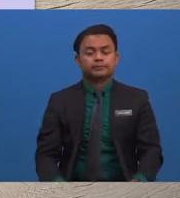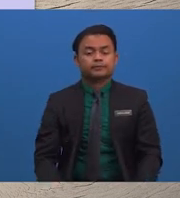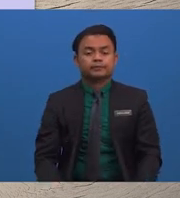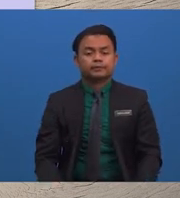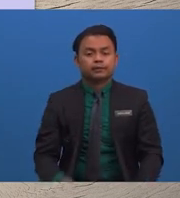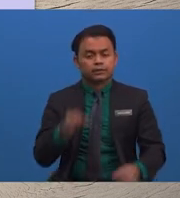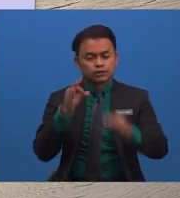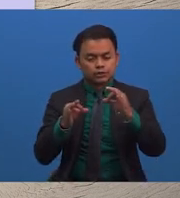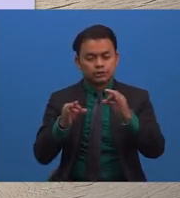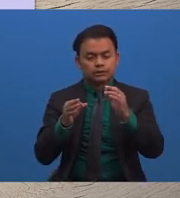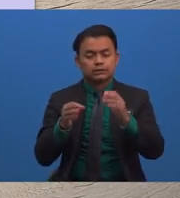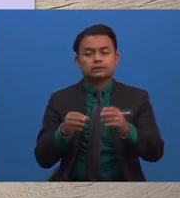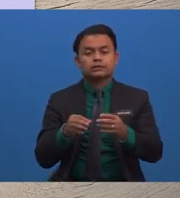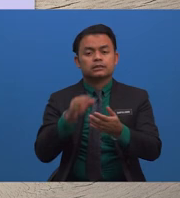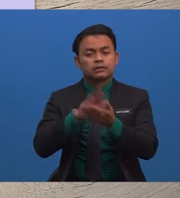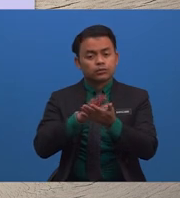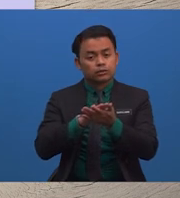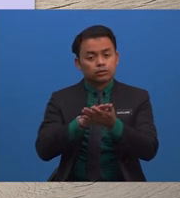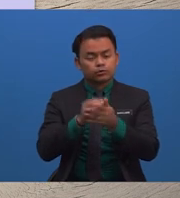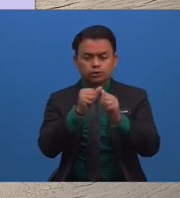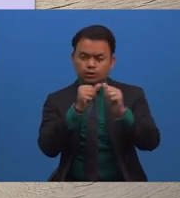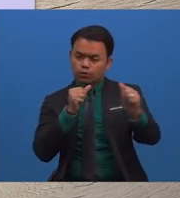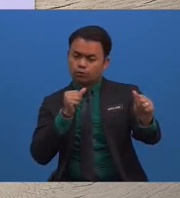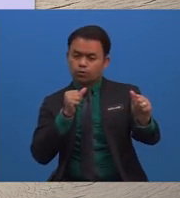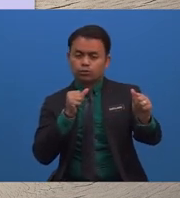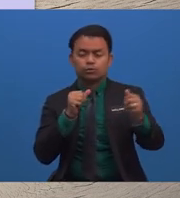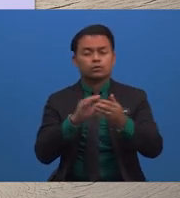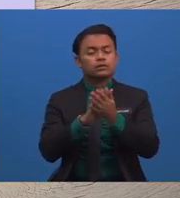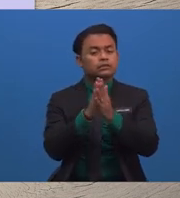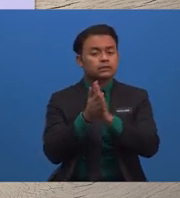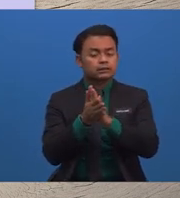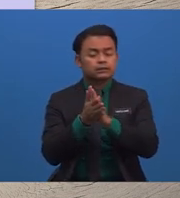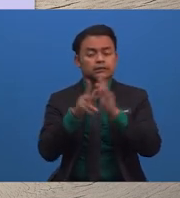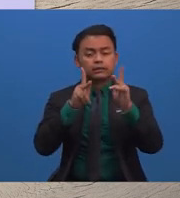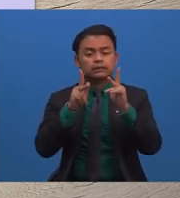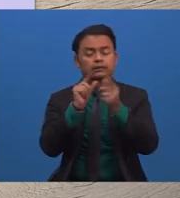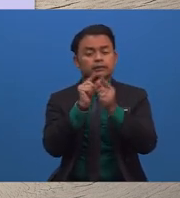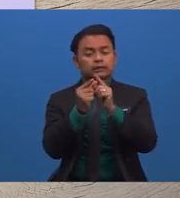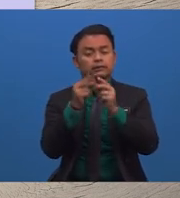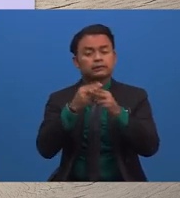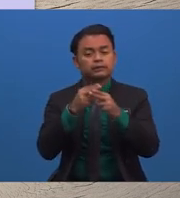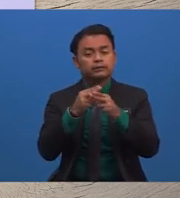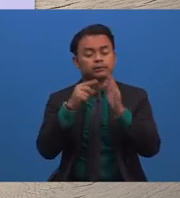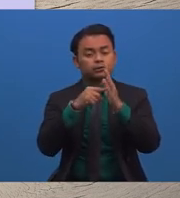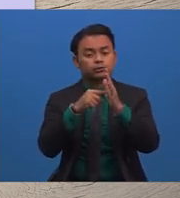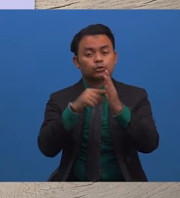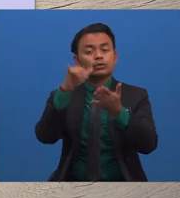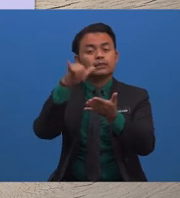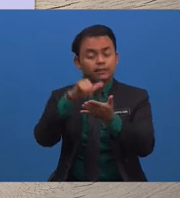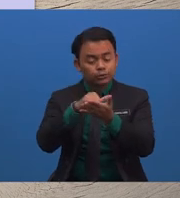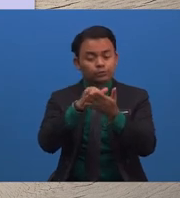Sinar Mutiara berada jauh, maka kata ganti nama tunjuk itu digunakan.